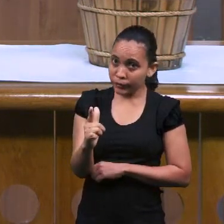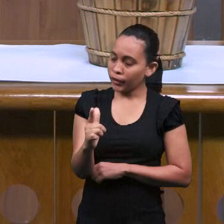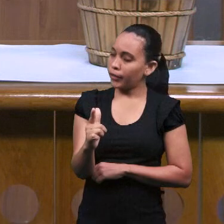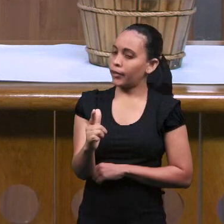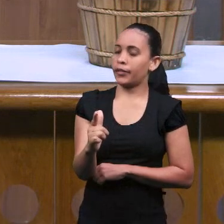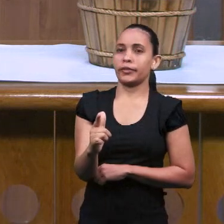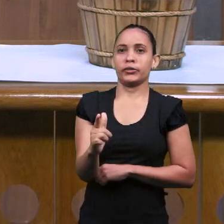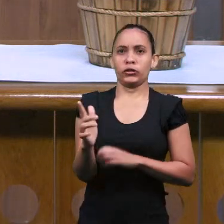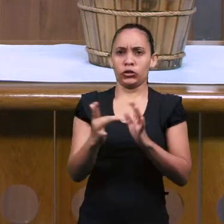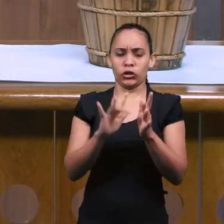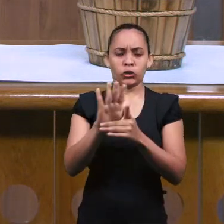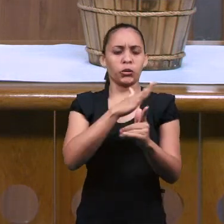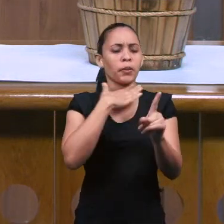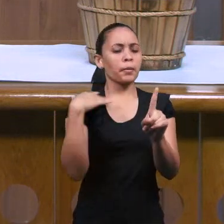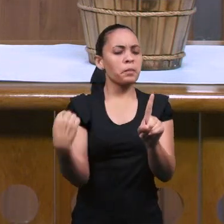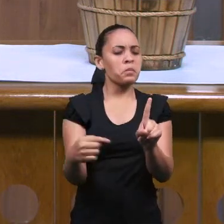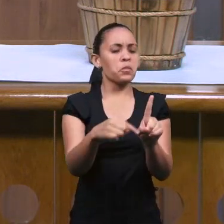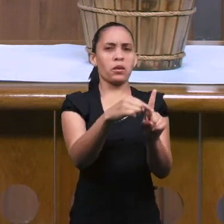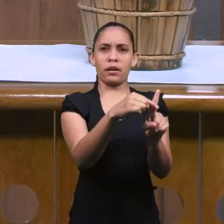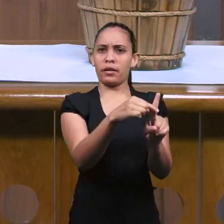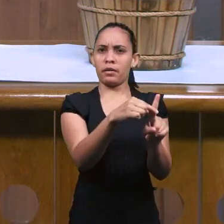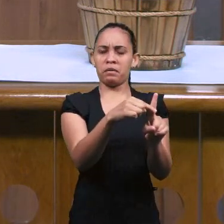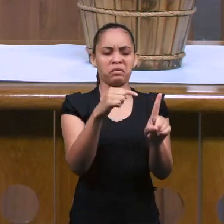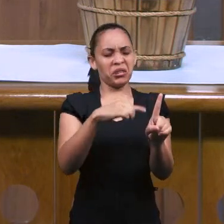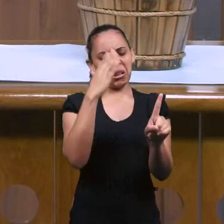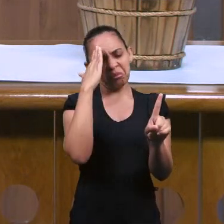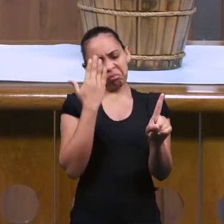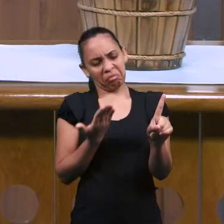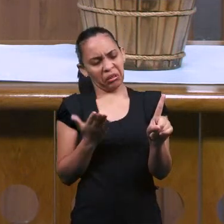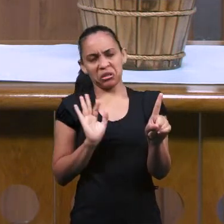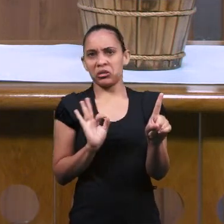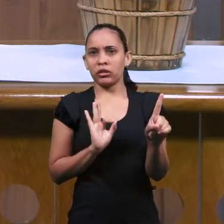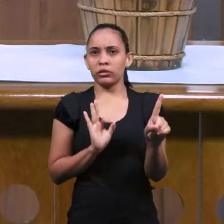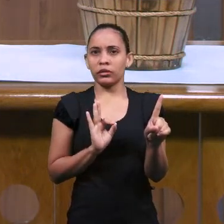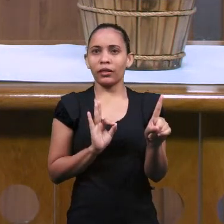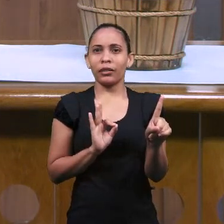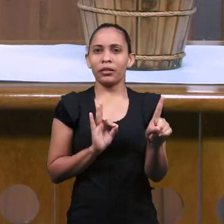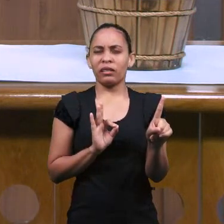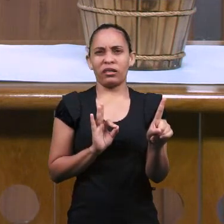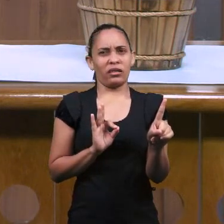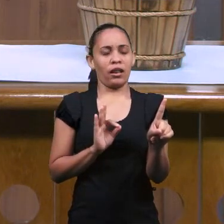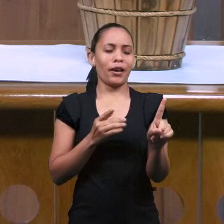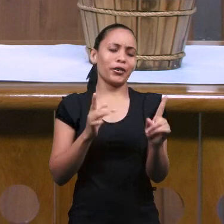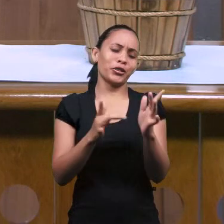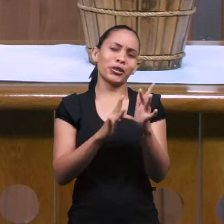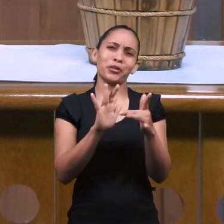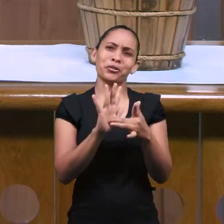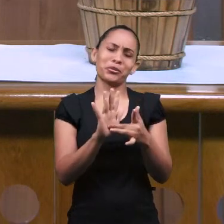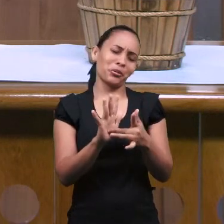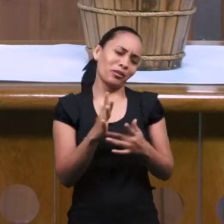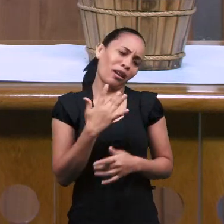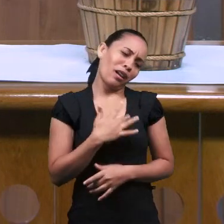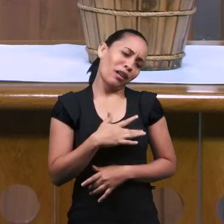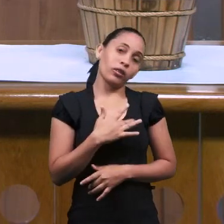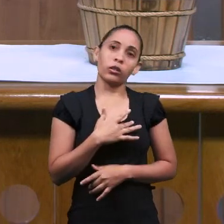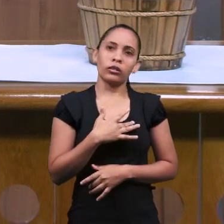donc il est mort à la croix. Oui, il est mort, le pauvre. Non, c'est vous qui êtes le petit pauvre. C'est vous qui avez besoin de cela.